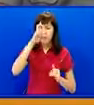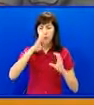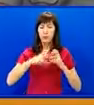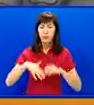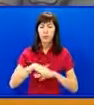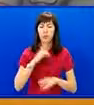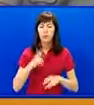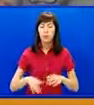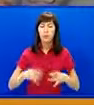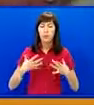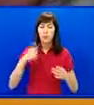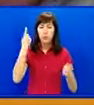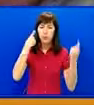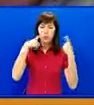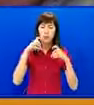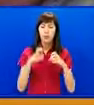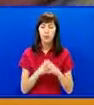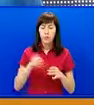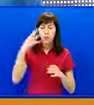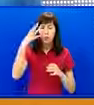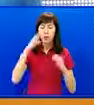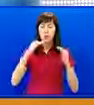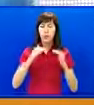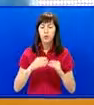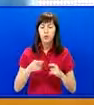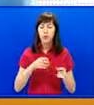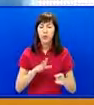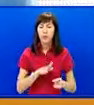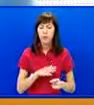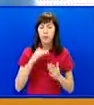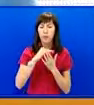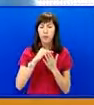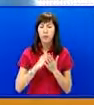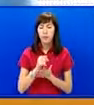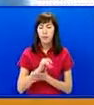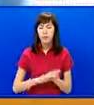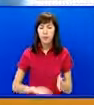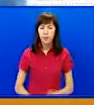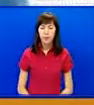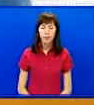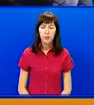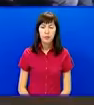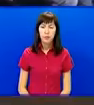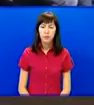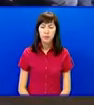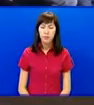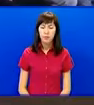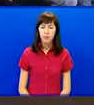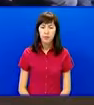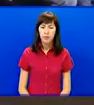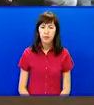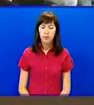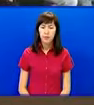В конце мероприятия творческие коллективы культурного дома организовали концертную программу. Ахмарал Кубжасарова, Нуридин